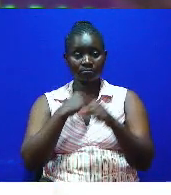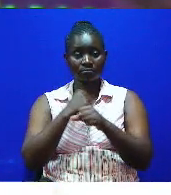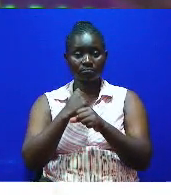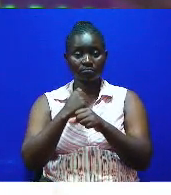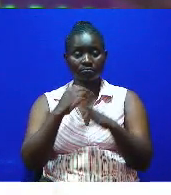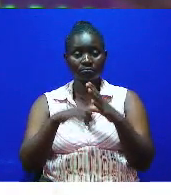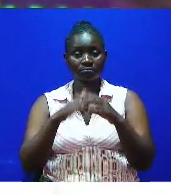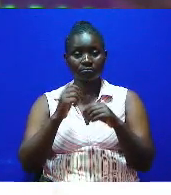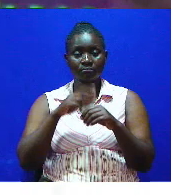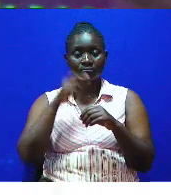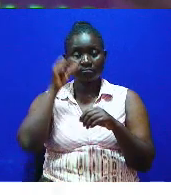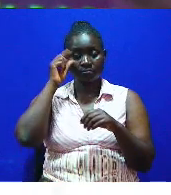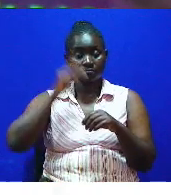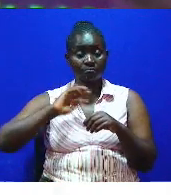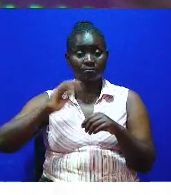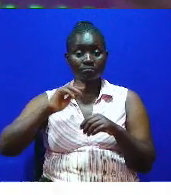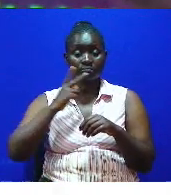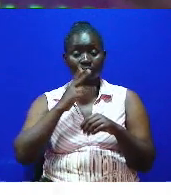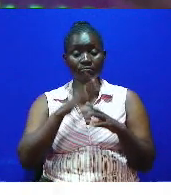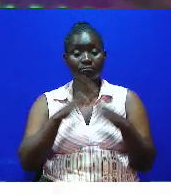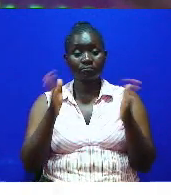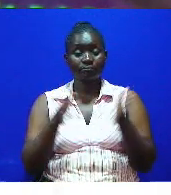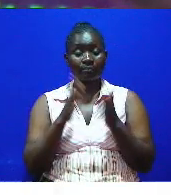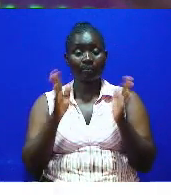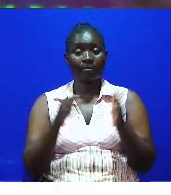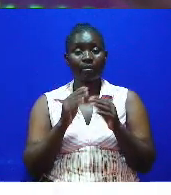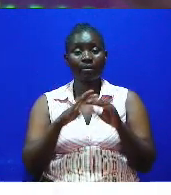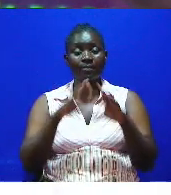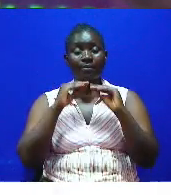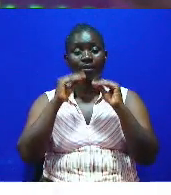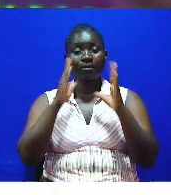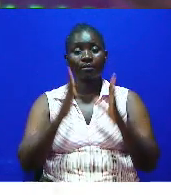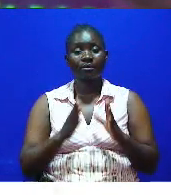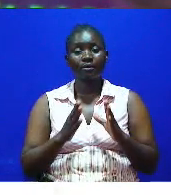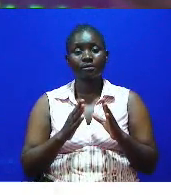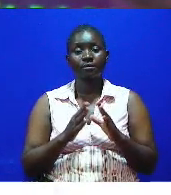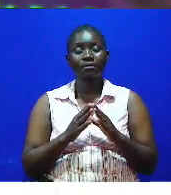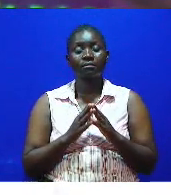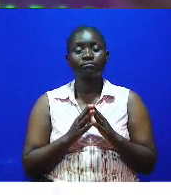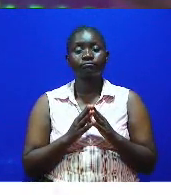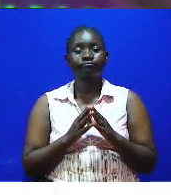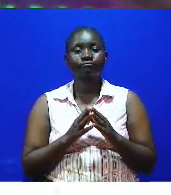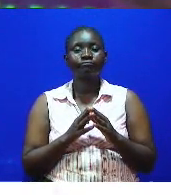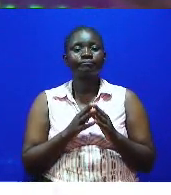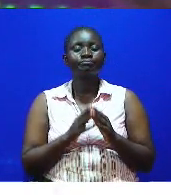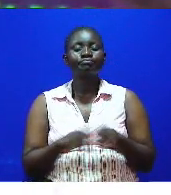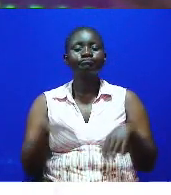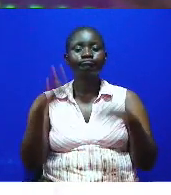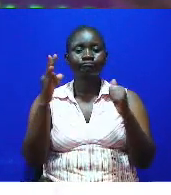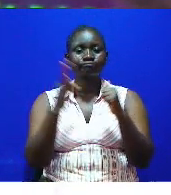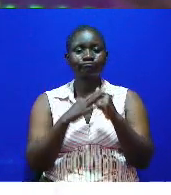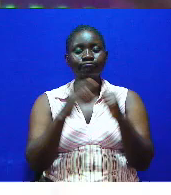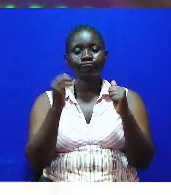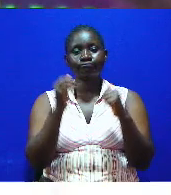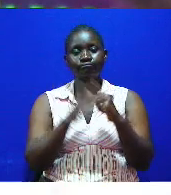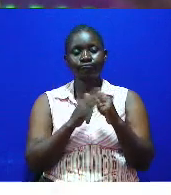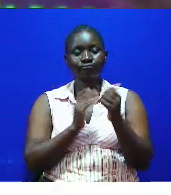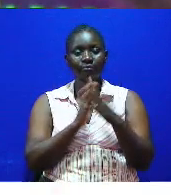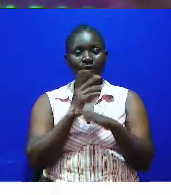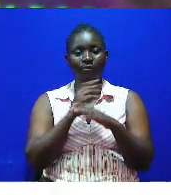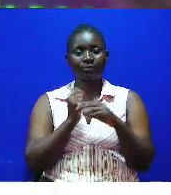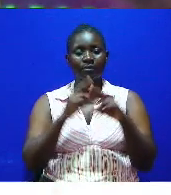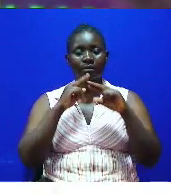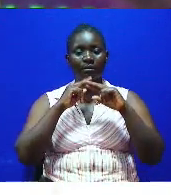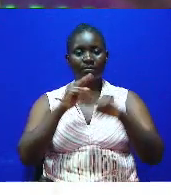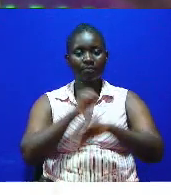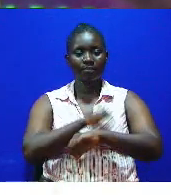county ya Mombasa Vincha ni gasege trebu na baorokia obe grade kia gatano na gatato na baigo grade ya kianda kwa base sekondali